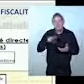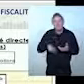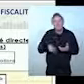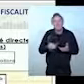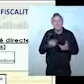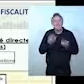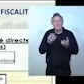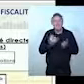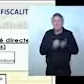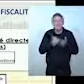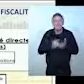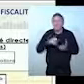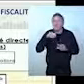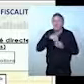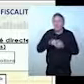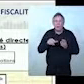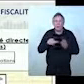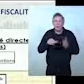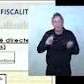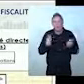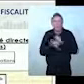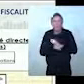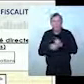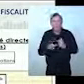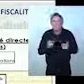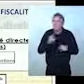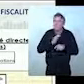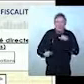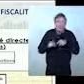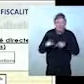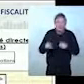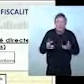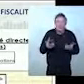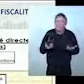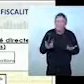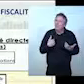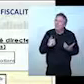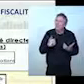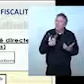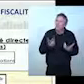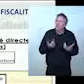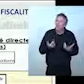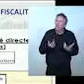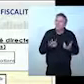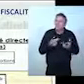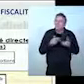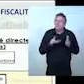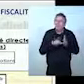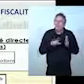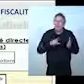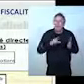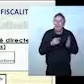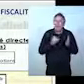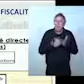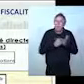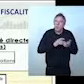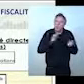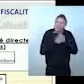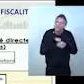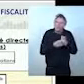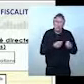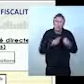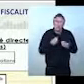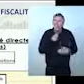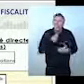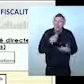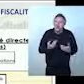la fiscalité qui va nous affecter nous paraît pas forcément très judicieux ni très honnête.